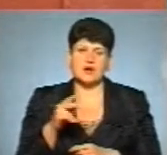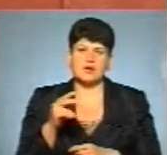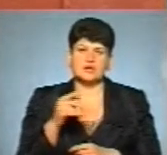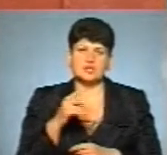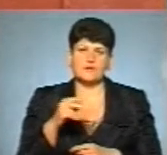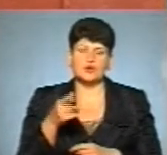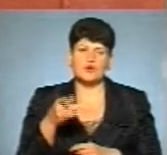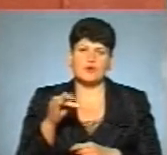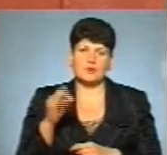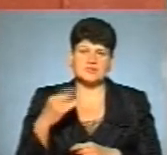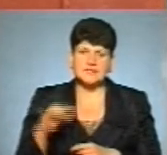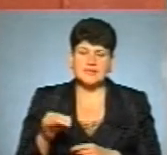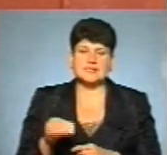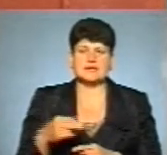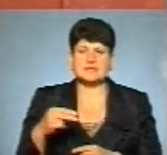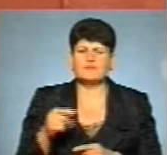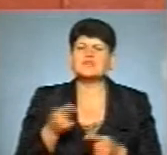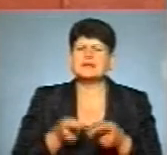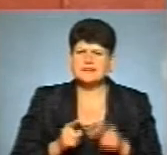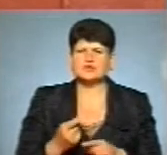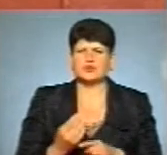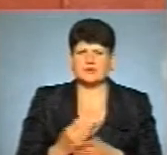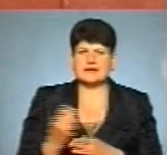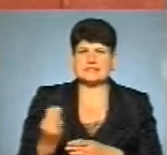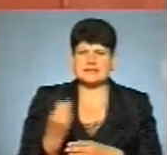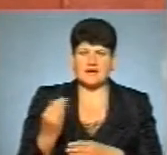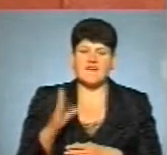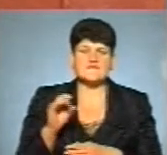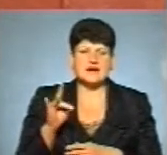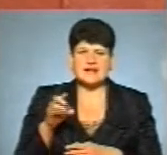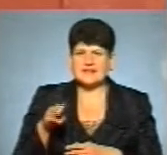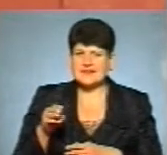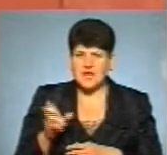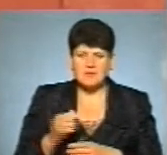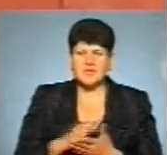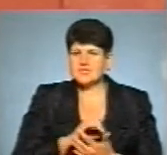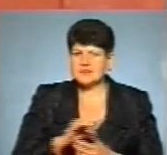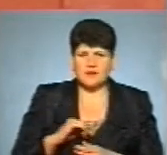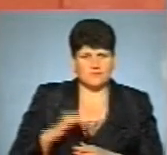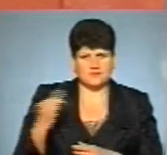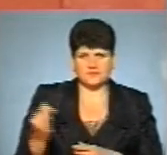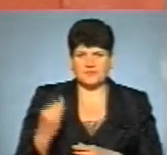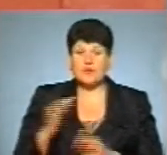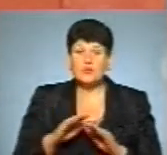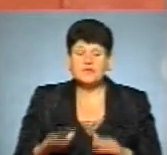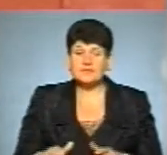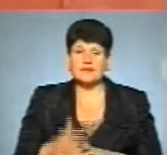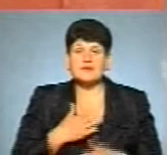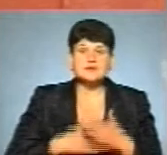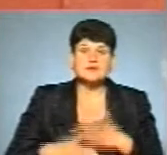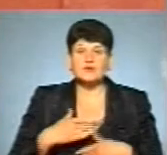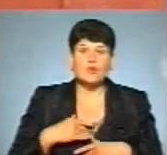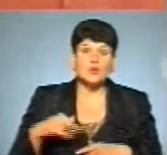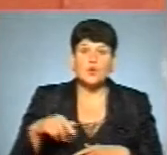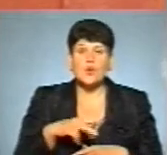зробити онлайн-екскурсію. Вони справді є цікаві, ну, але Вертеба є найцікавішою і найпопулярнішою, тому що навіть діти з задоволенням ходять